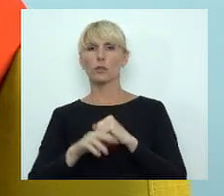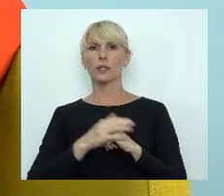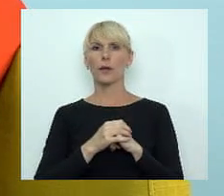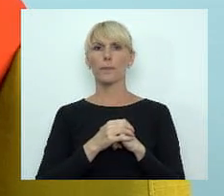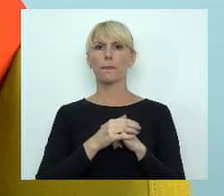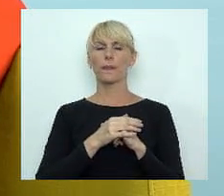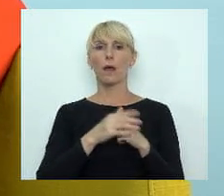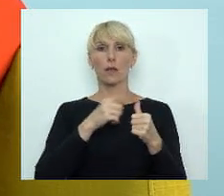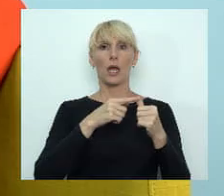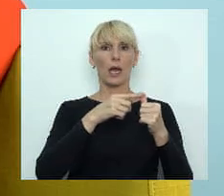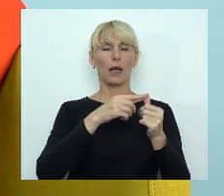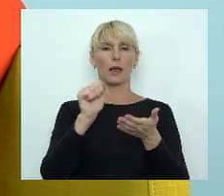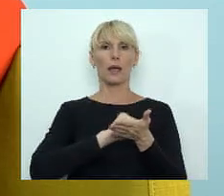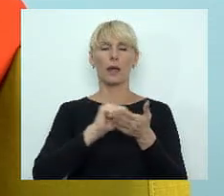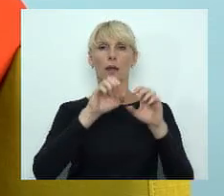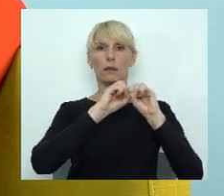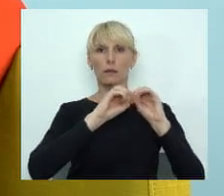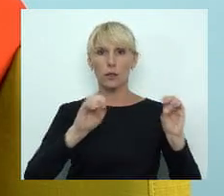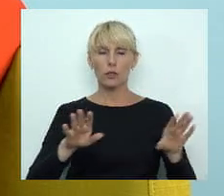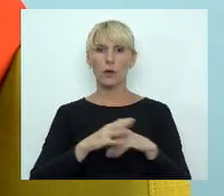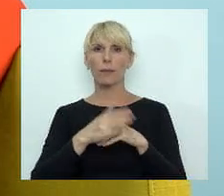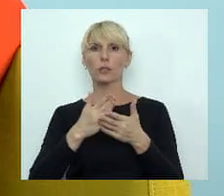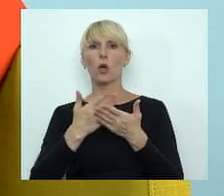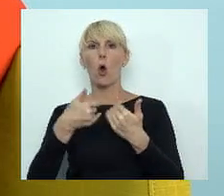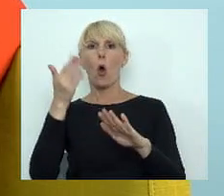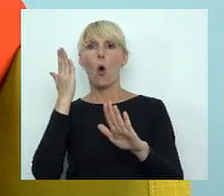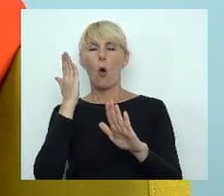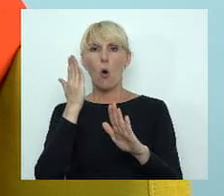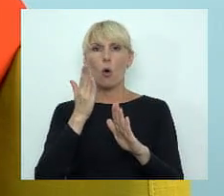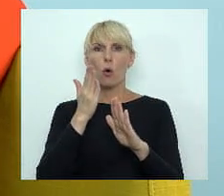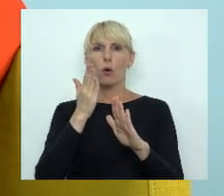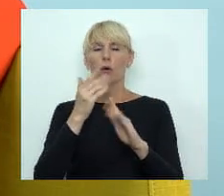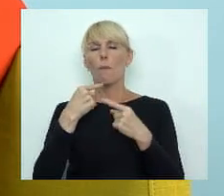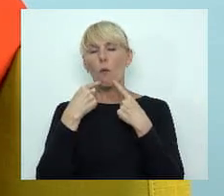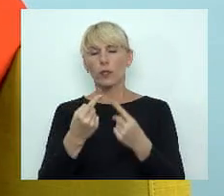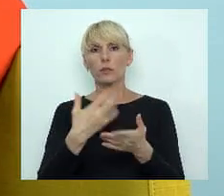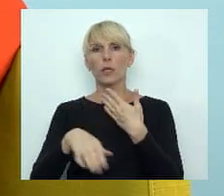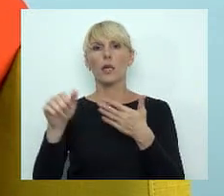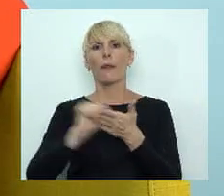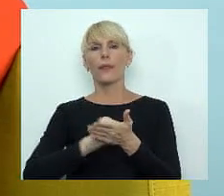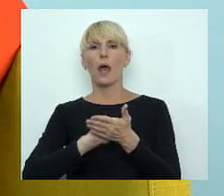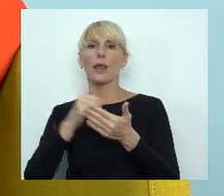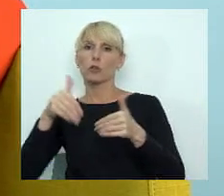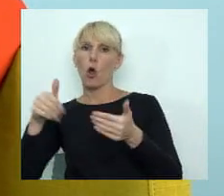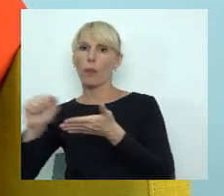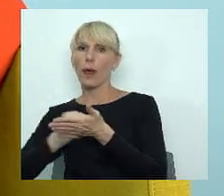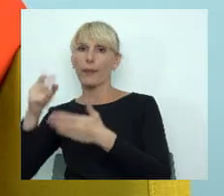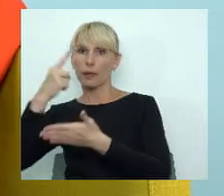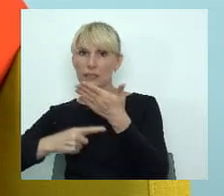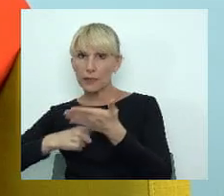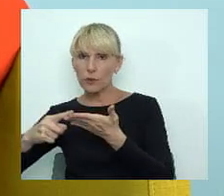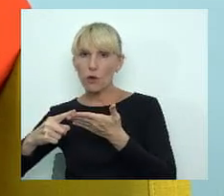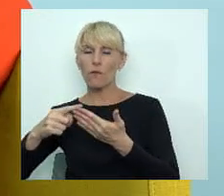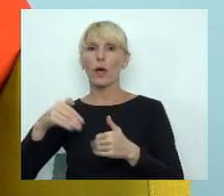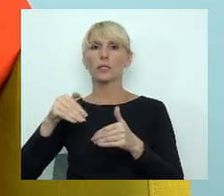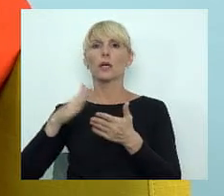te różnego rodzaju uprawnienia z zakresu prawa do sprostowania danych, do usunięcia danych, prawa do ograniczenia przetwarzania,